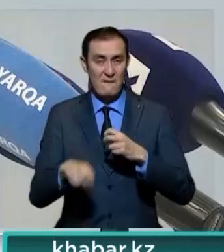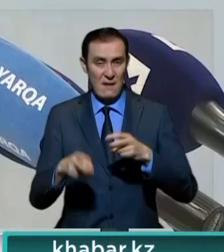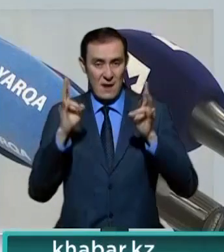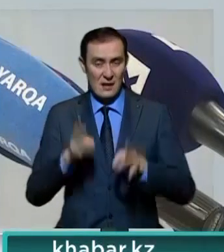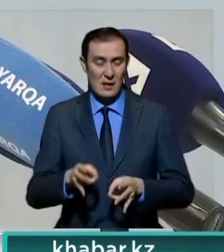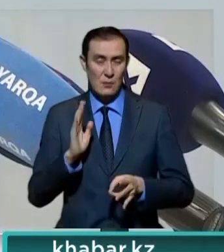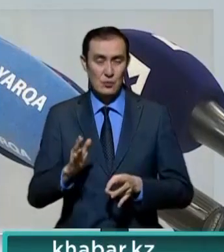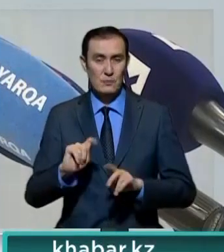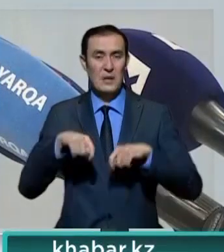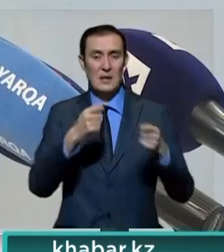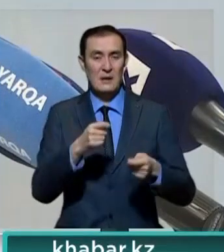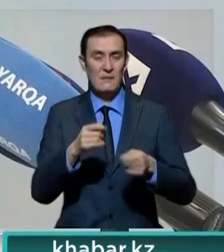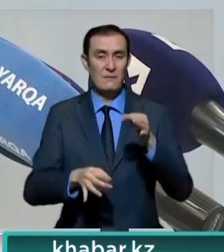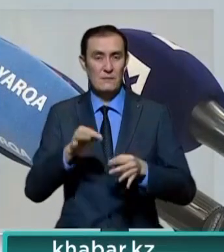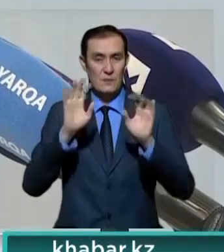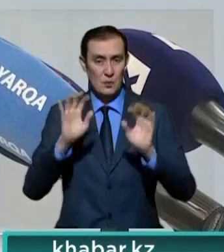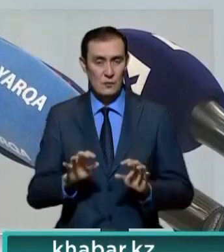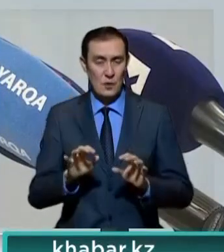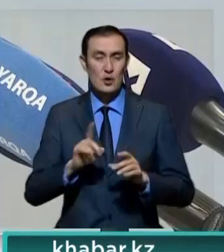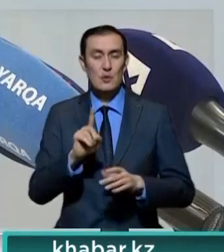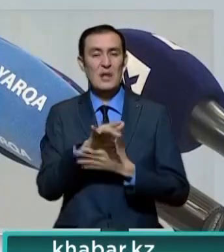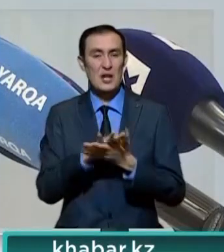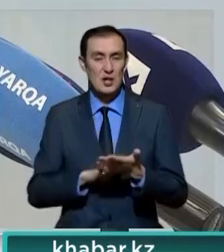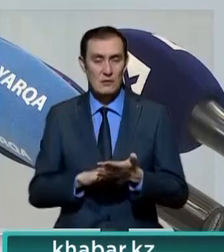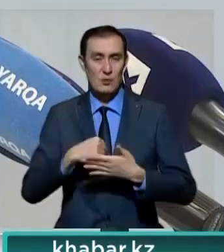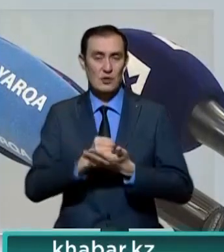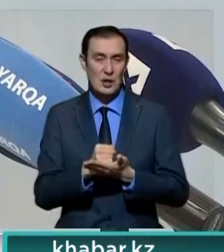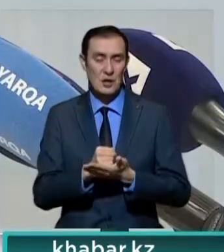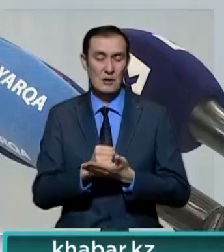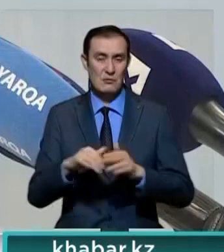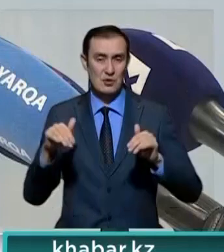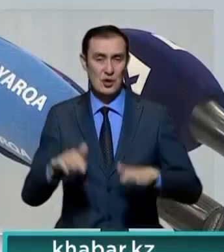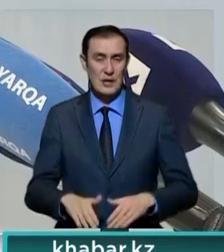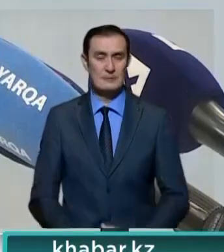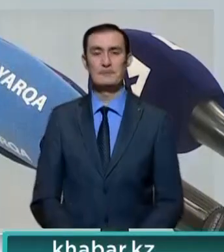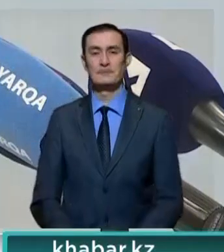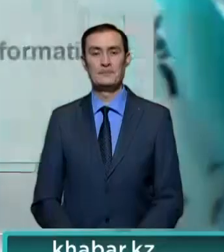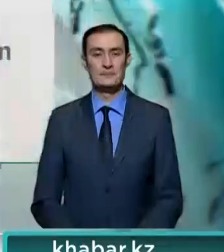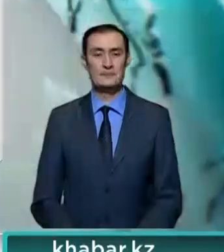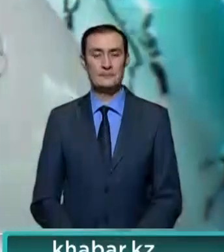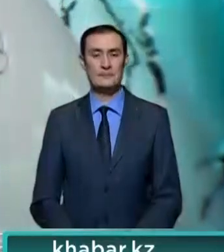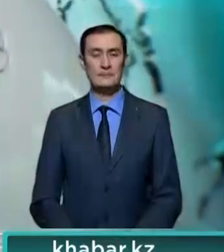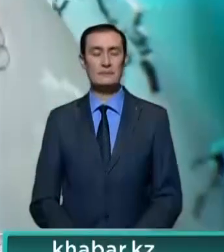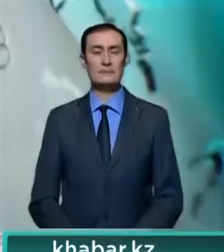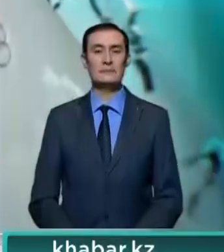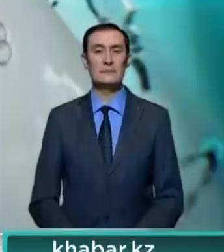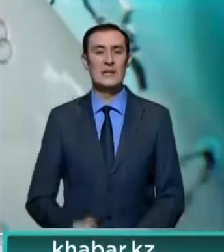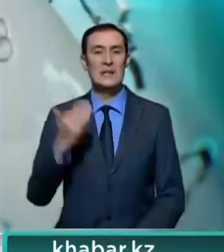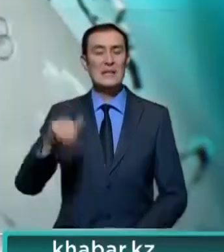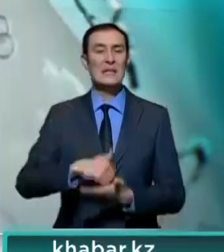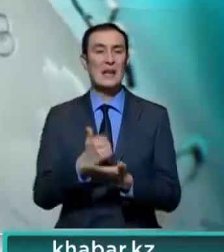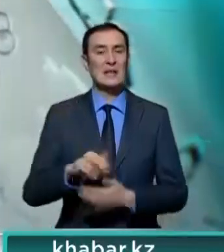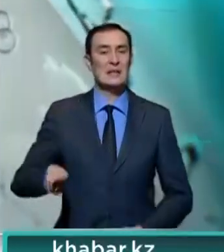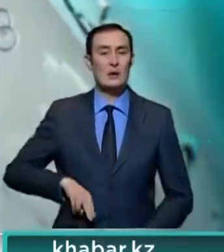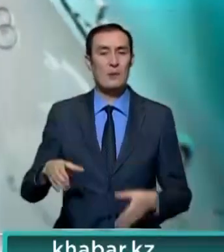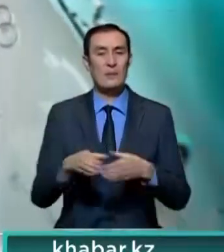законам поднадзорные и правоохранительные органы для дальнейшего принятия процессуального решения. В свою очередь,